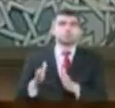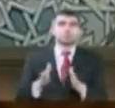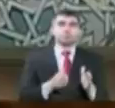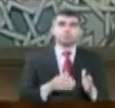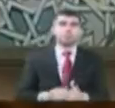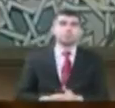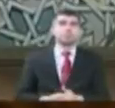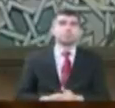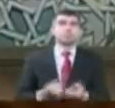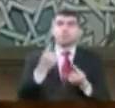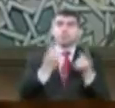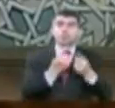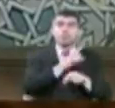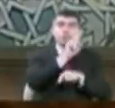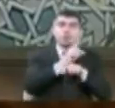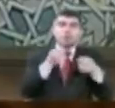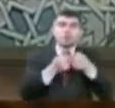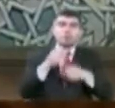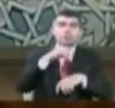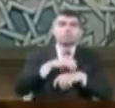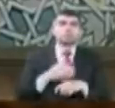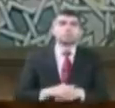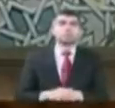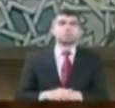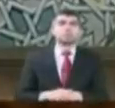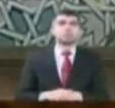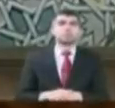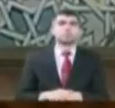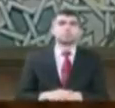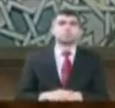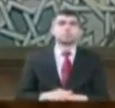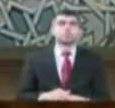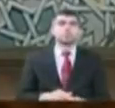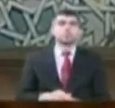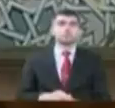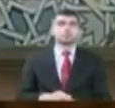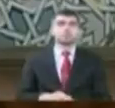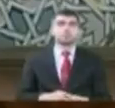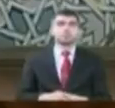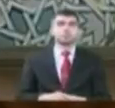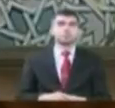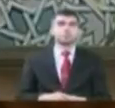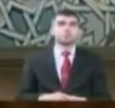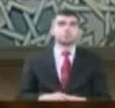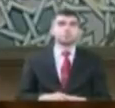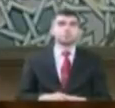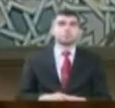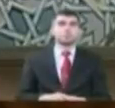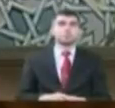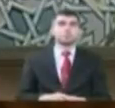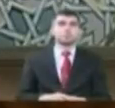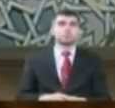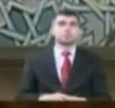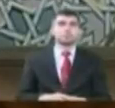هناك من تعقيبات اضافيه في الموضوع؟ هل هناك من تعقيب اضافي؟ ليس هناك اي تعقيب اضافي.